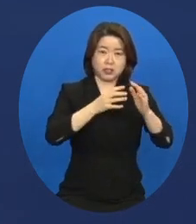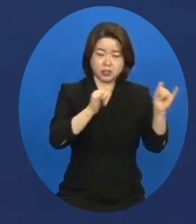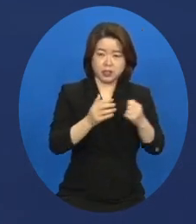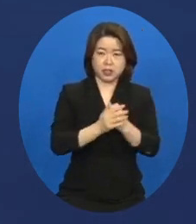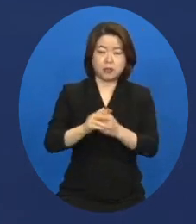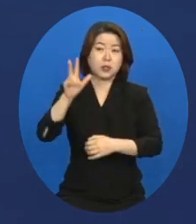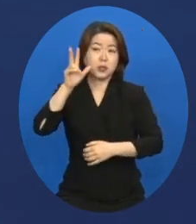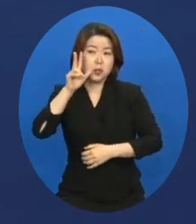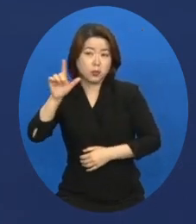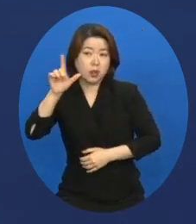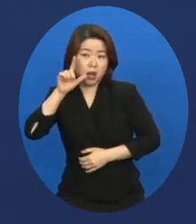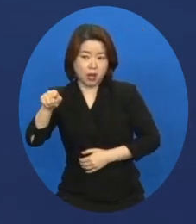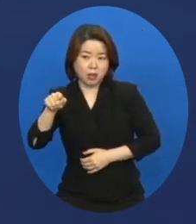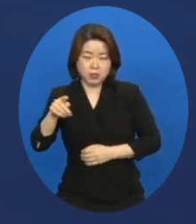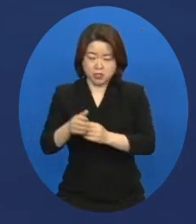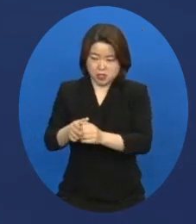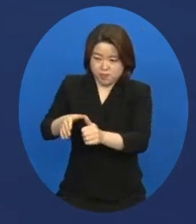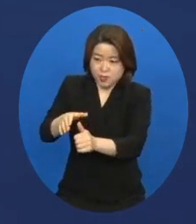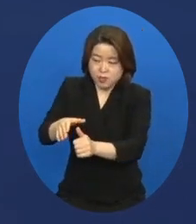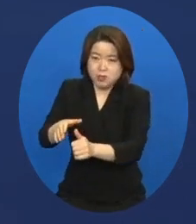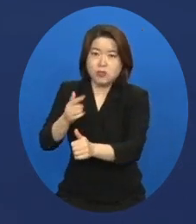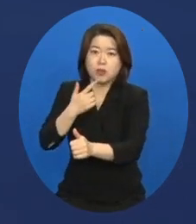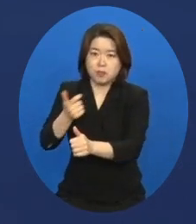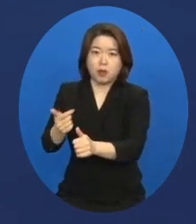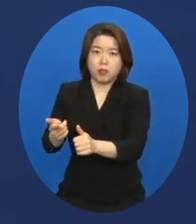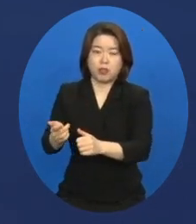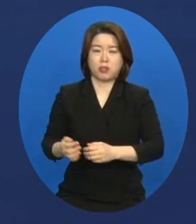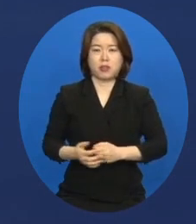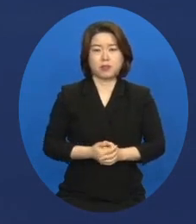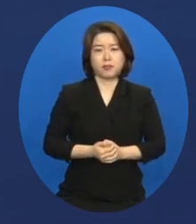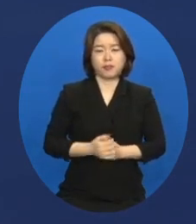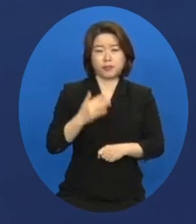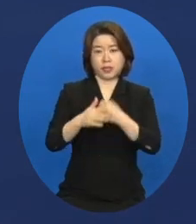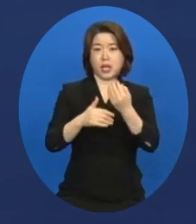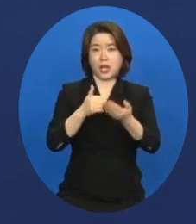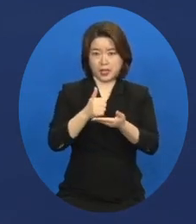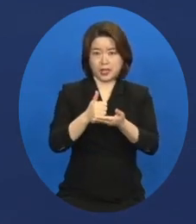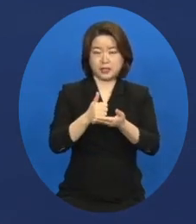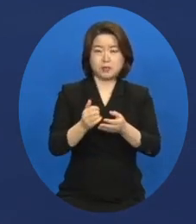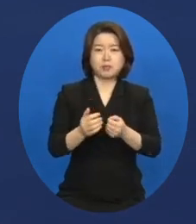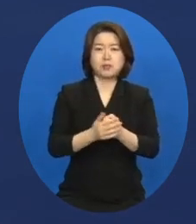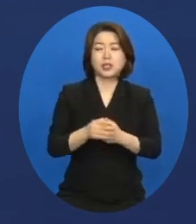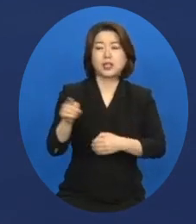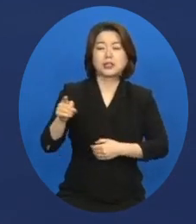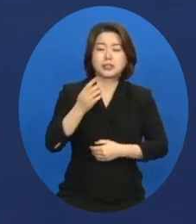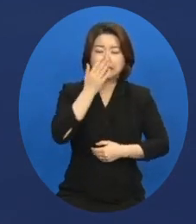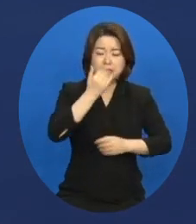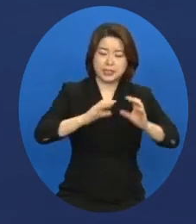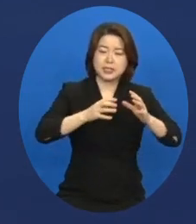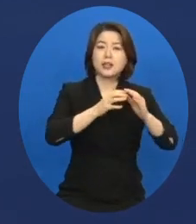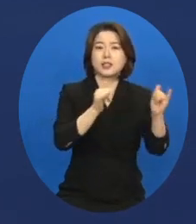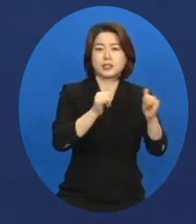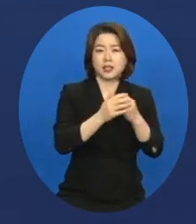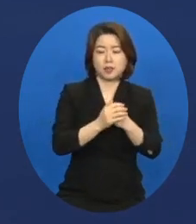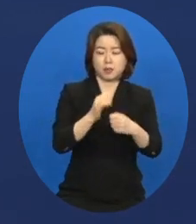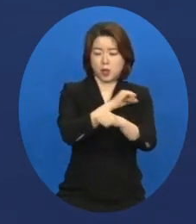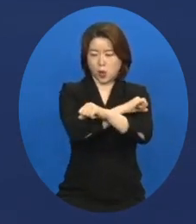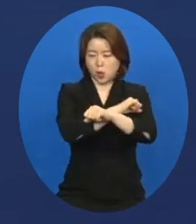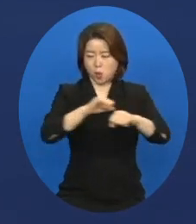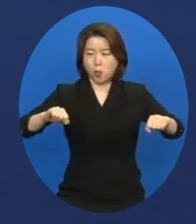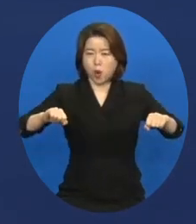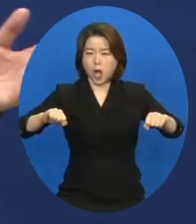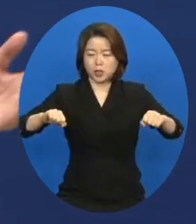여호수아와 갈렙을 죽이려고 했었습니다. 하나님께서 그 이스라엘 백성들을 광야길로